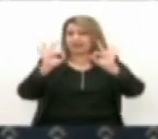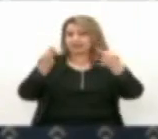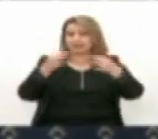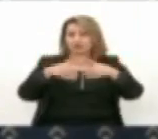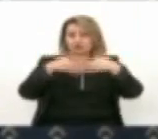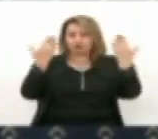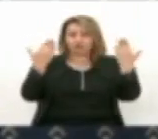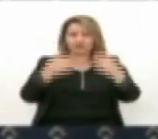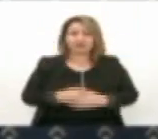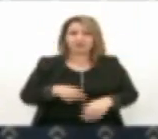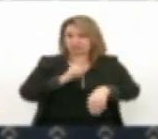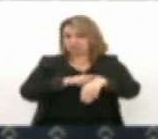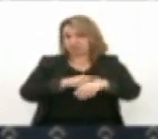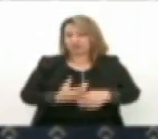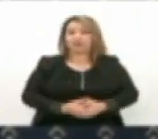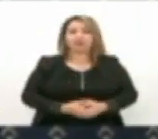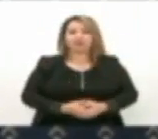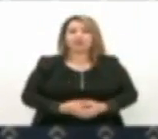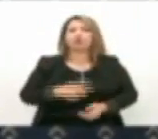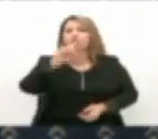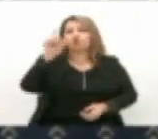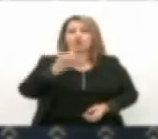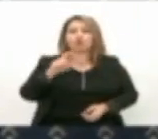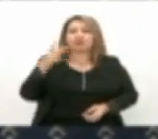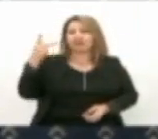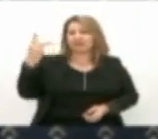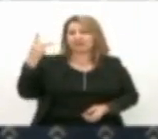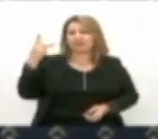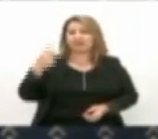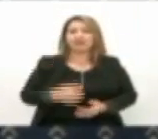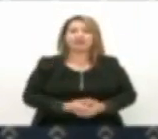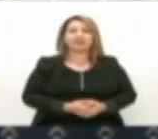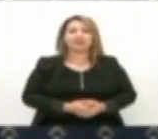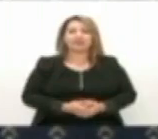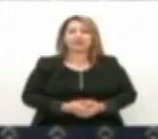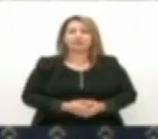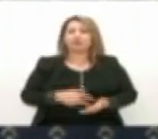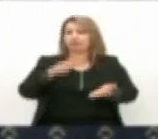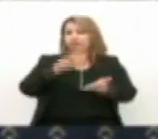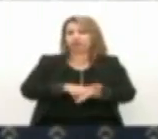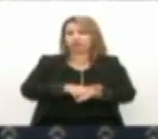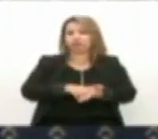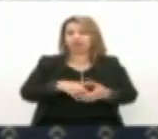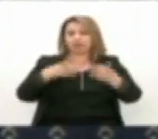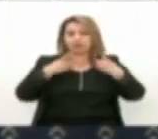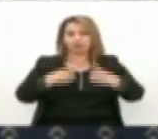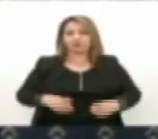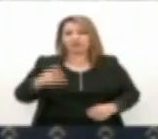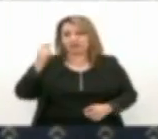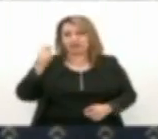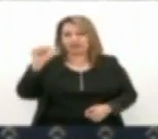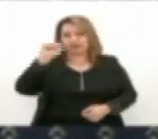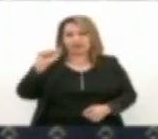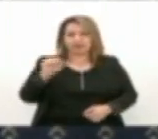صباحا برئاسة السيد زهير خلادي رئيس اللجنة لإثبات عضوية المترشح العناني ساعد لاستخلاف